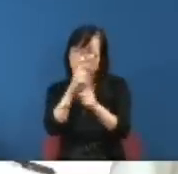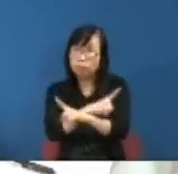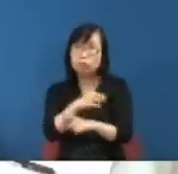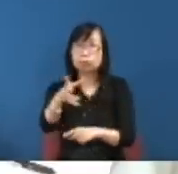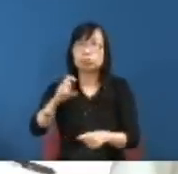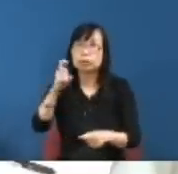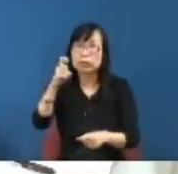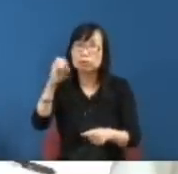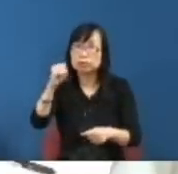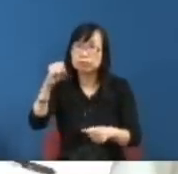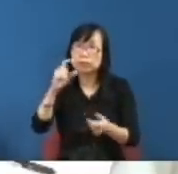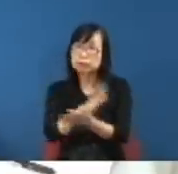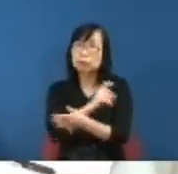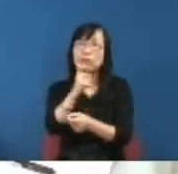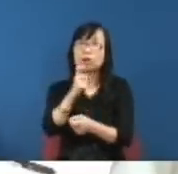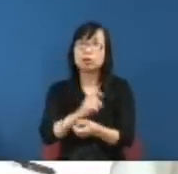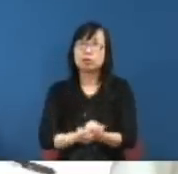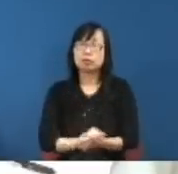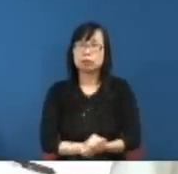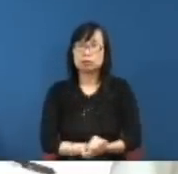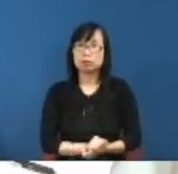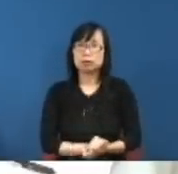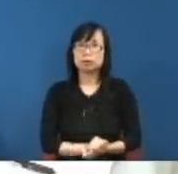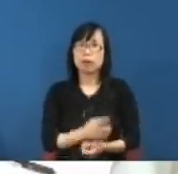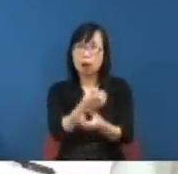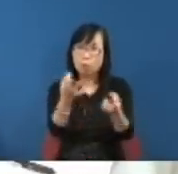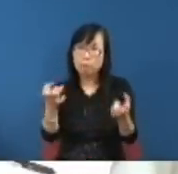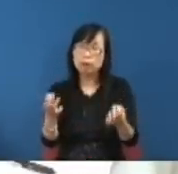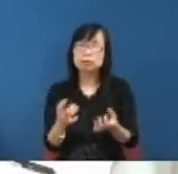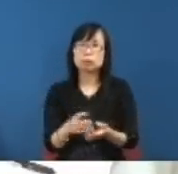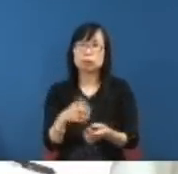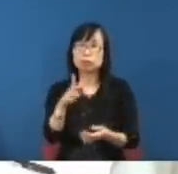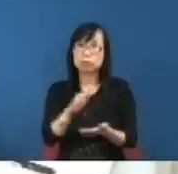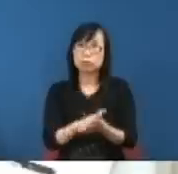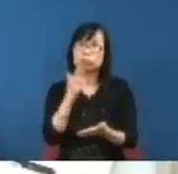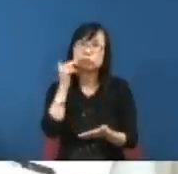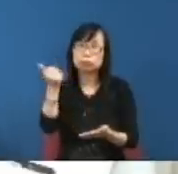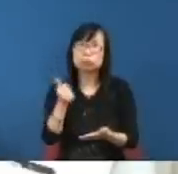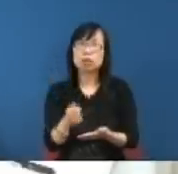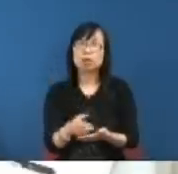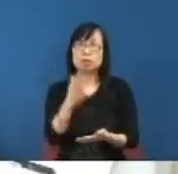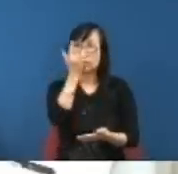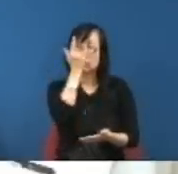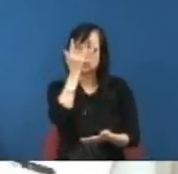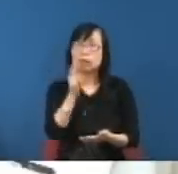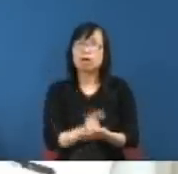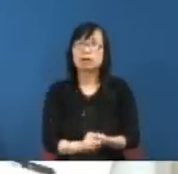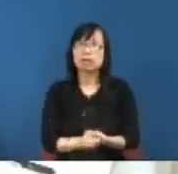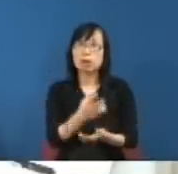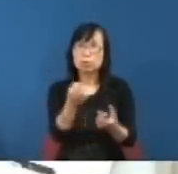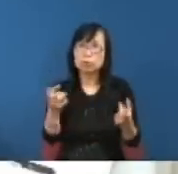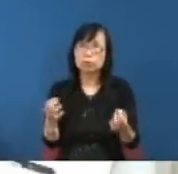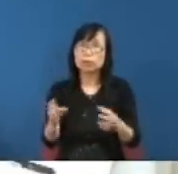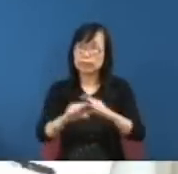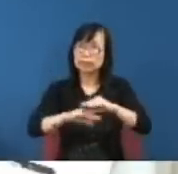到90年代中做咗個歐元區歐盟出嚟之後咧。最主要得益的就是德國可以透過歐元區的建立呢，